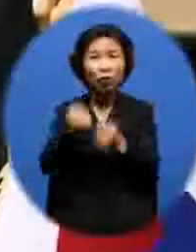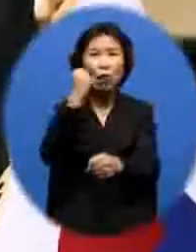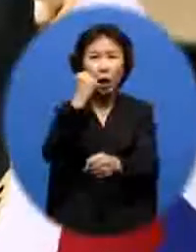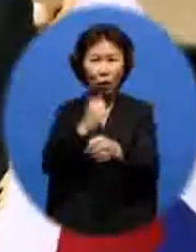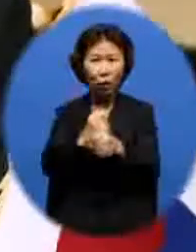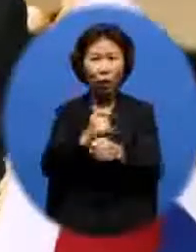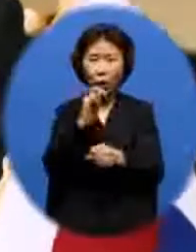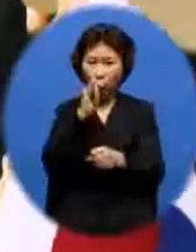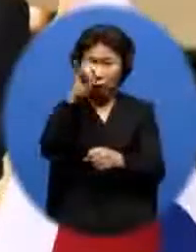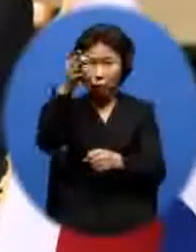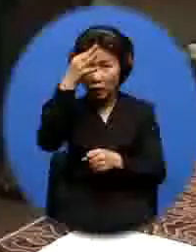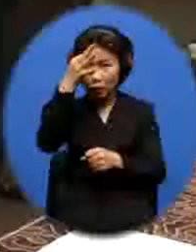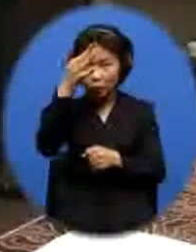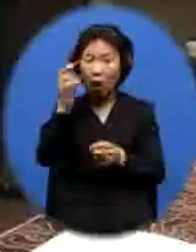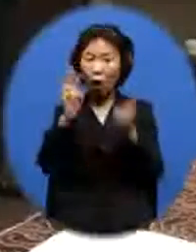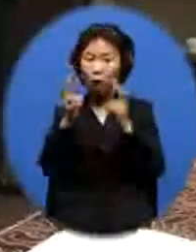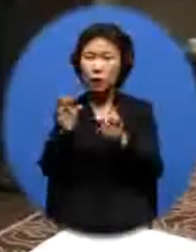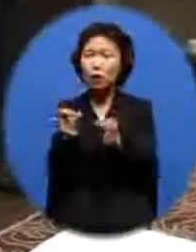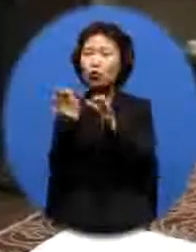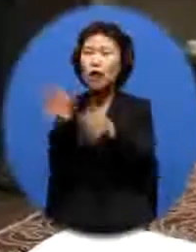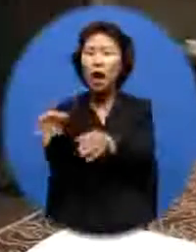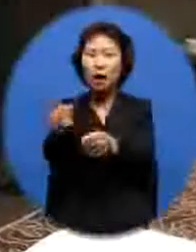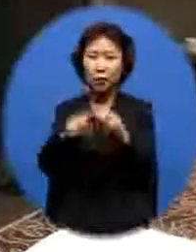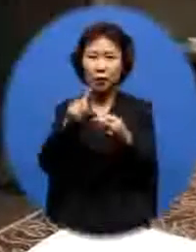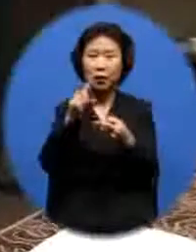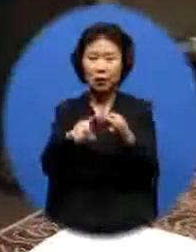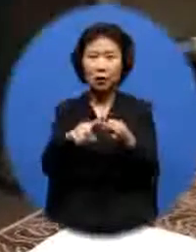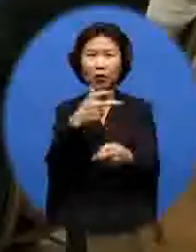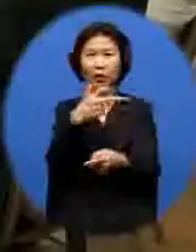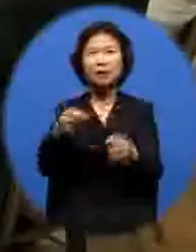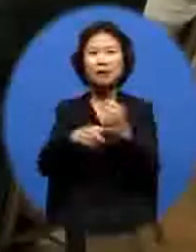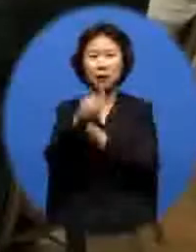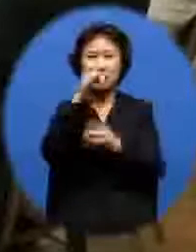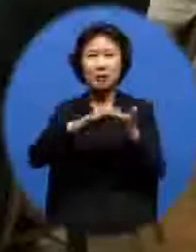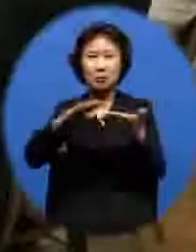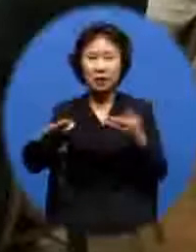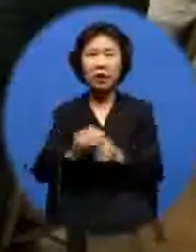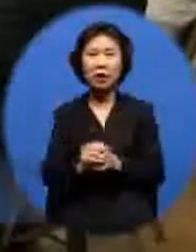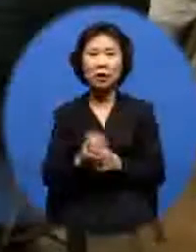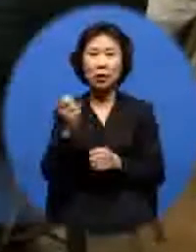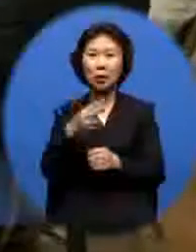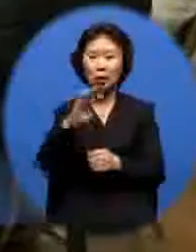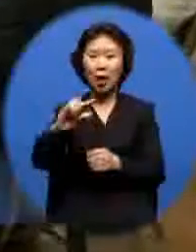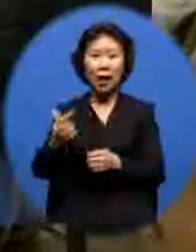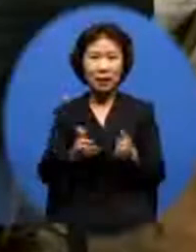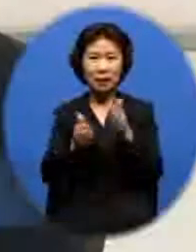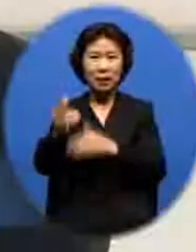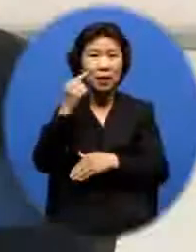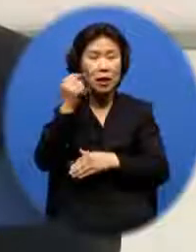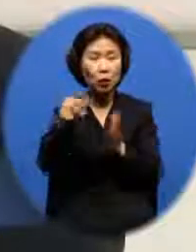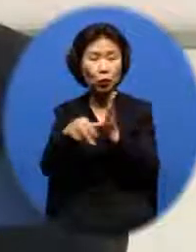고도기술 업체들의 투자를 이끌어냈다는 점에서 그 의미가 더욱 크다 할수 있습니다. 이와 함께 안 지사는 일본 부품